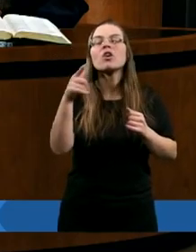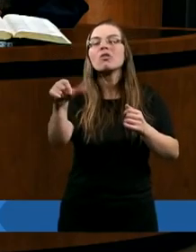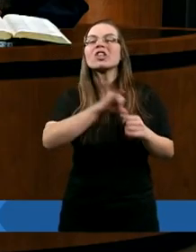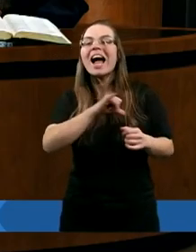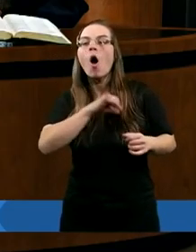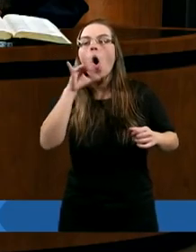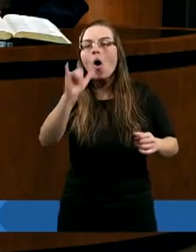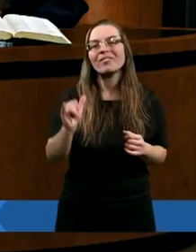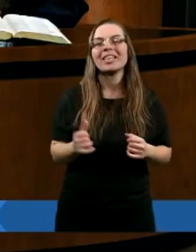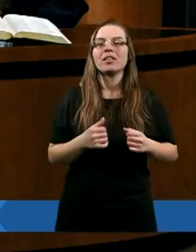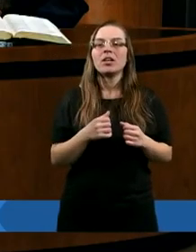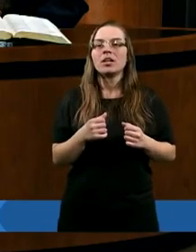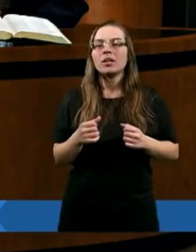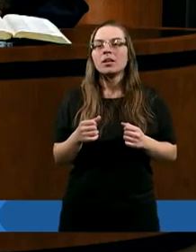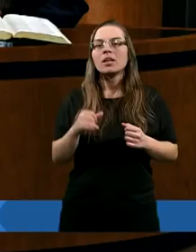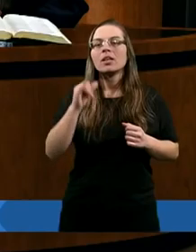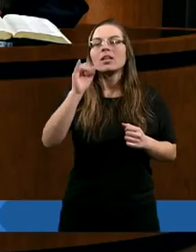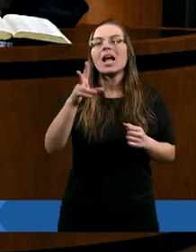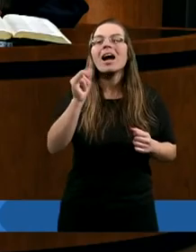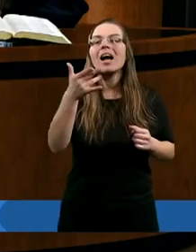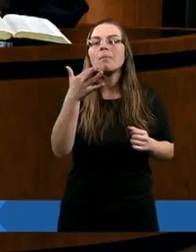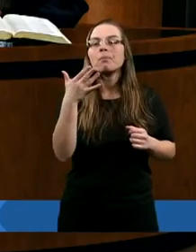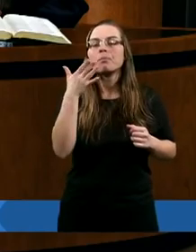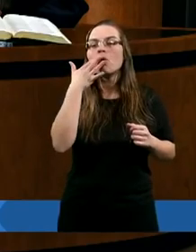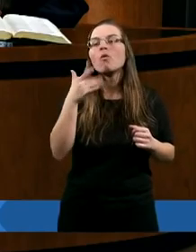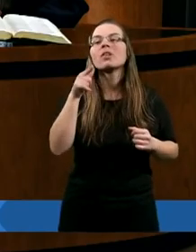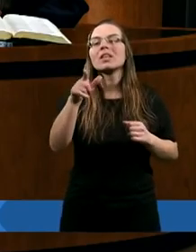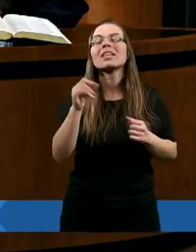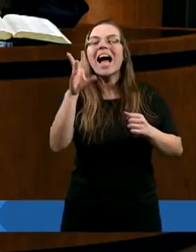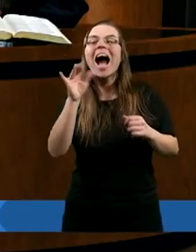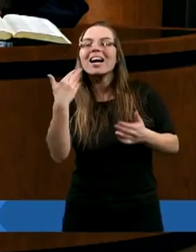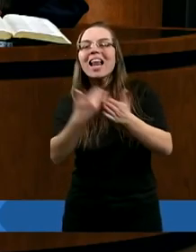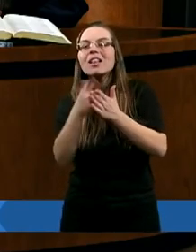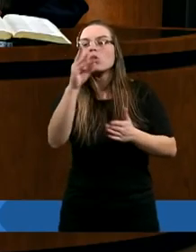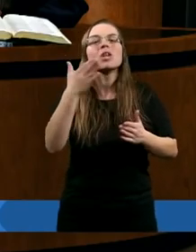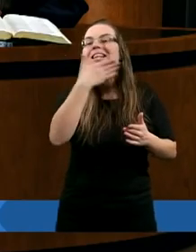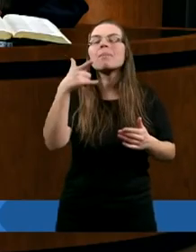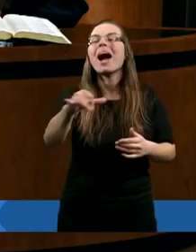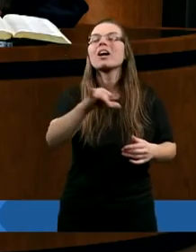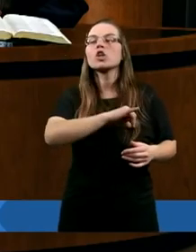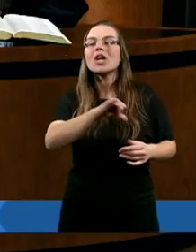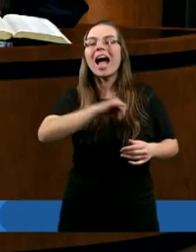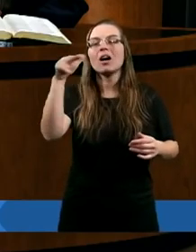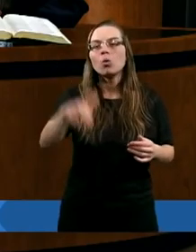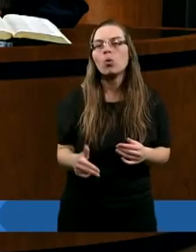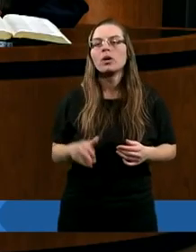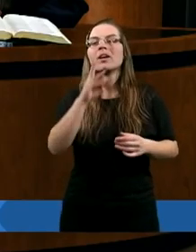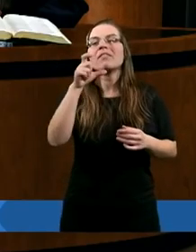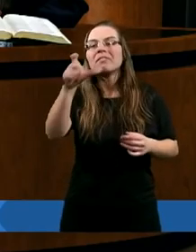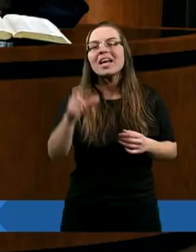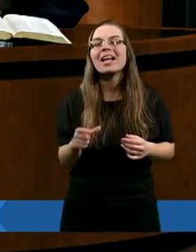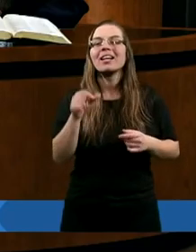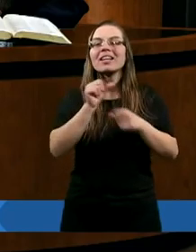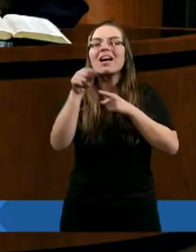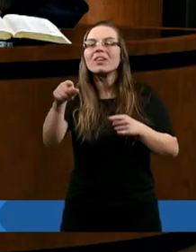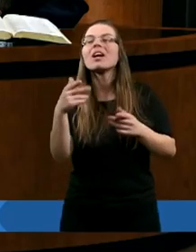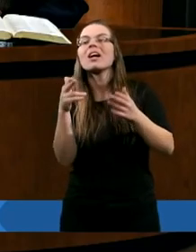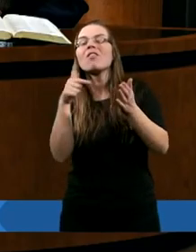grzechowi. Więc jeżeli Pan Bóg jest święty, to też dlatego, że tam nie ma grzechu. Więc wtedy,